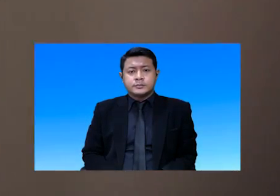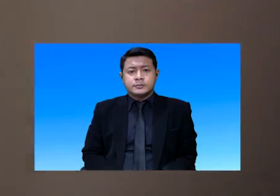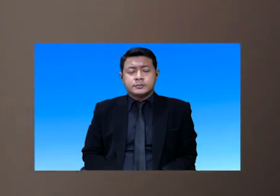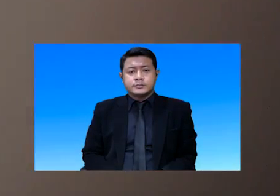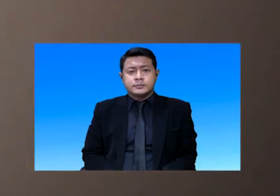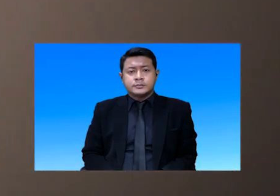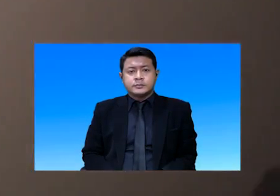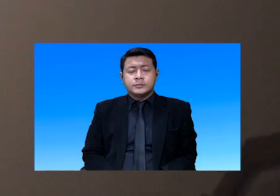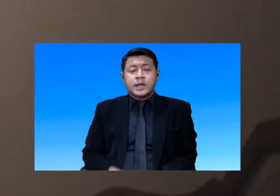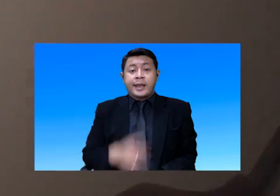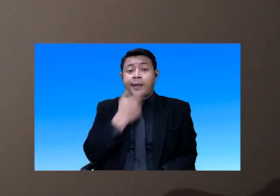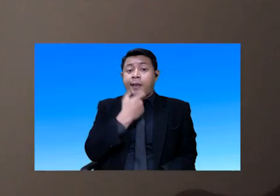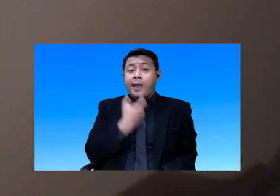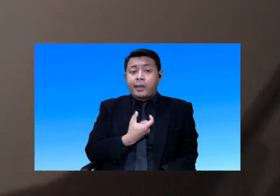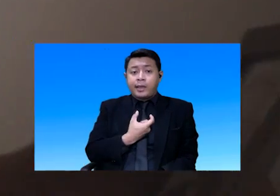Opo,